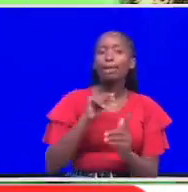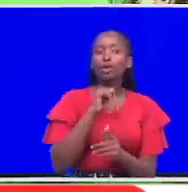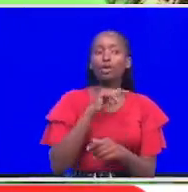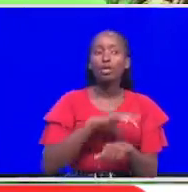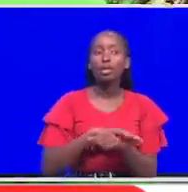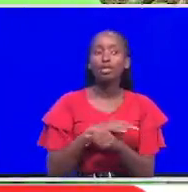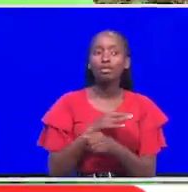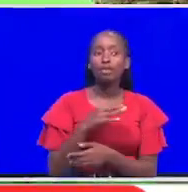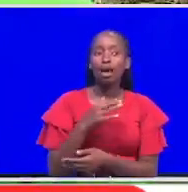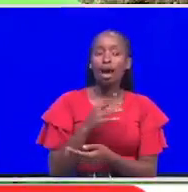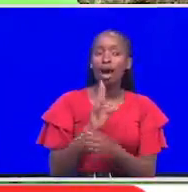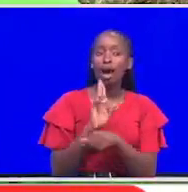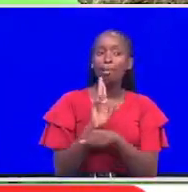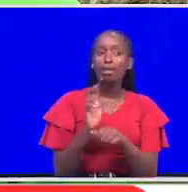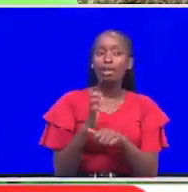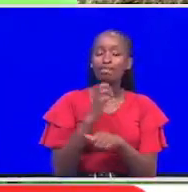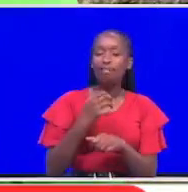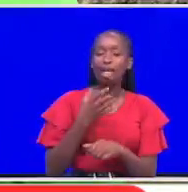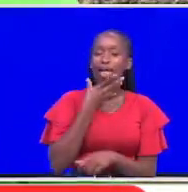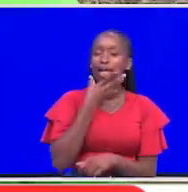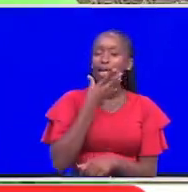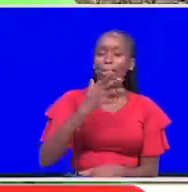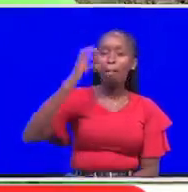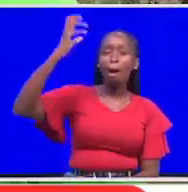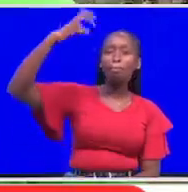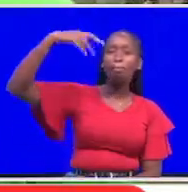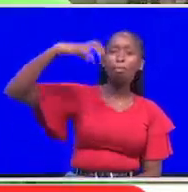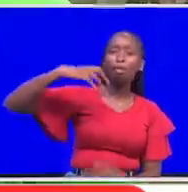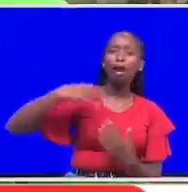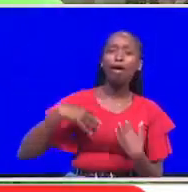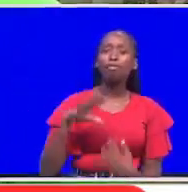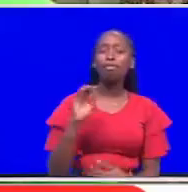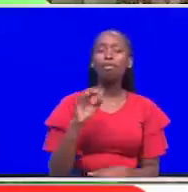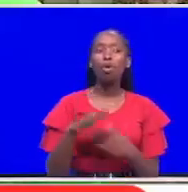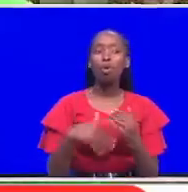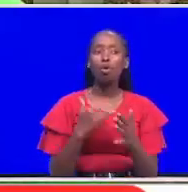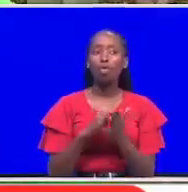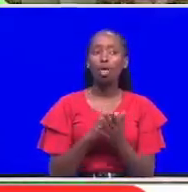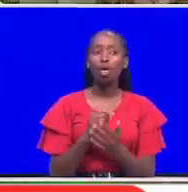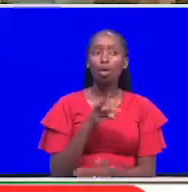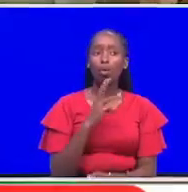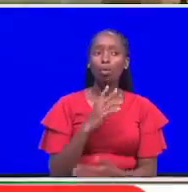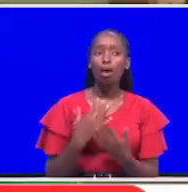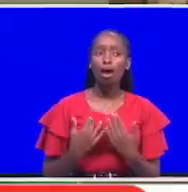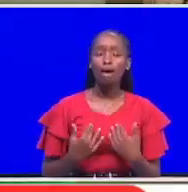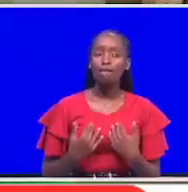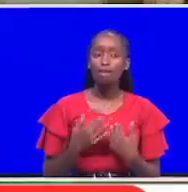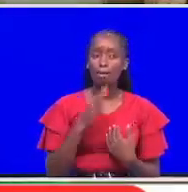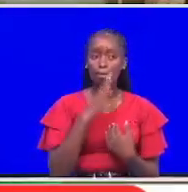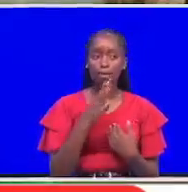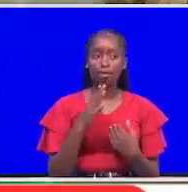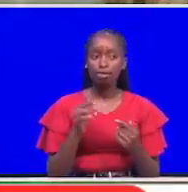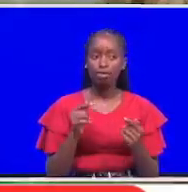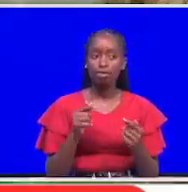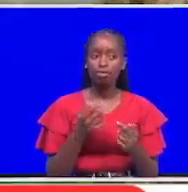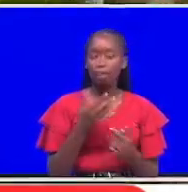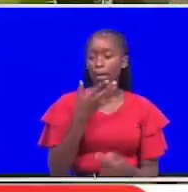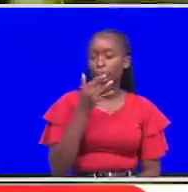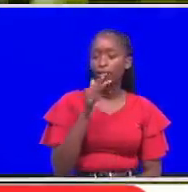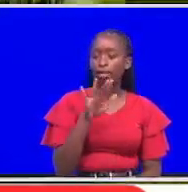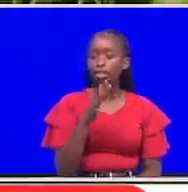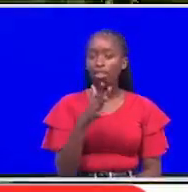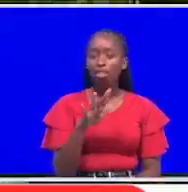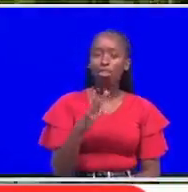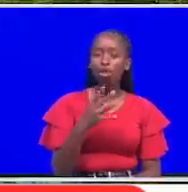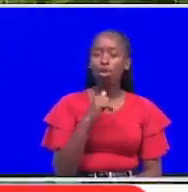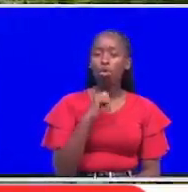huku, hata hakuwa ananyeshewa. Hiyo maji yote alikuwa at least amekaa tu vizuri.